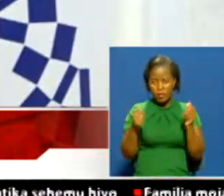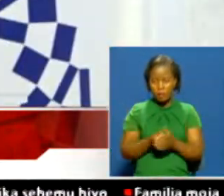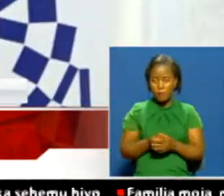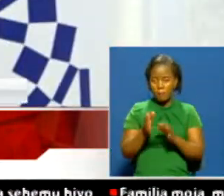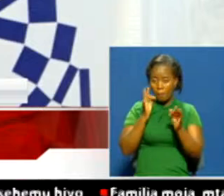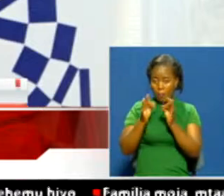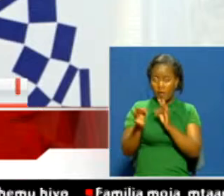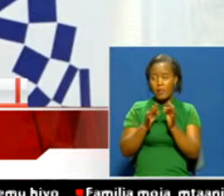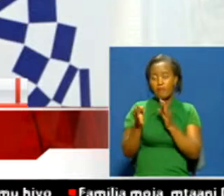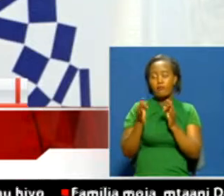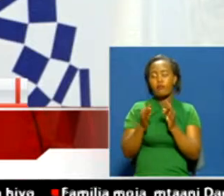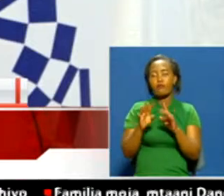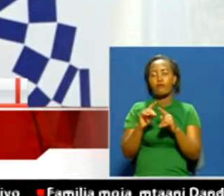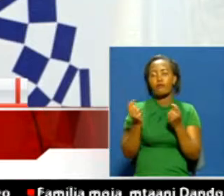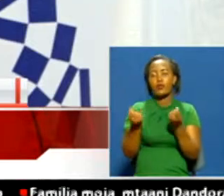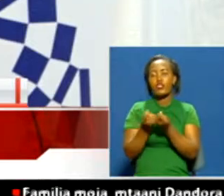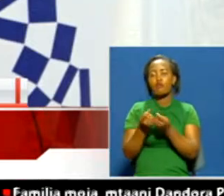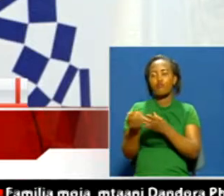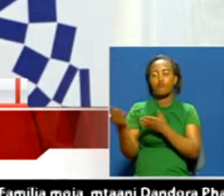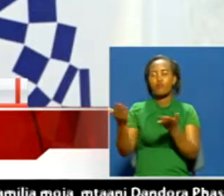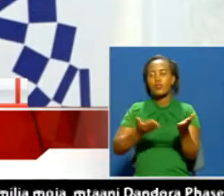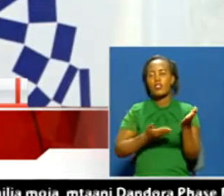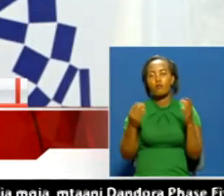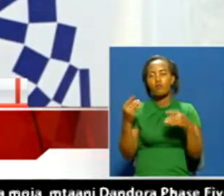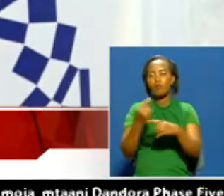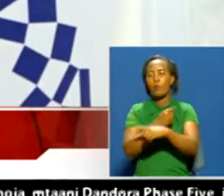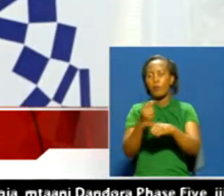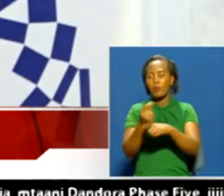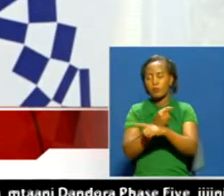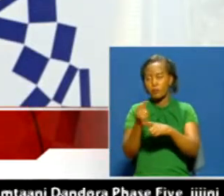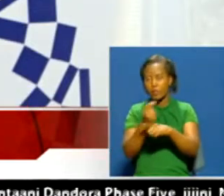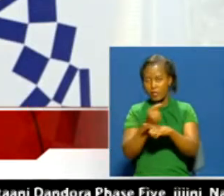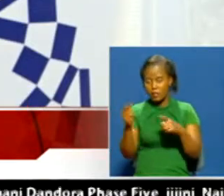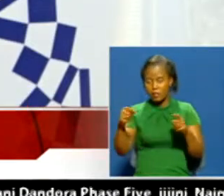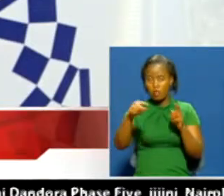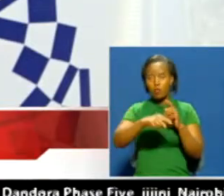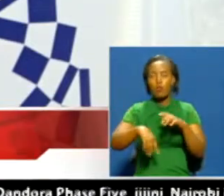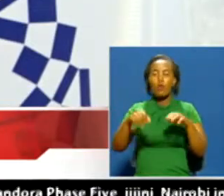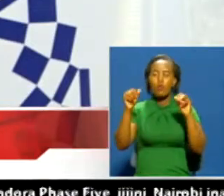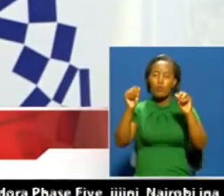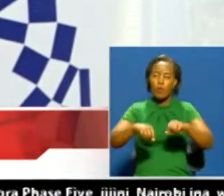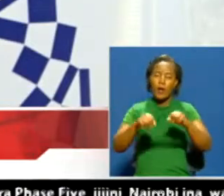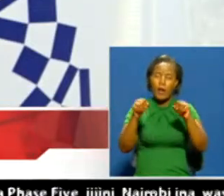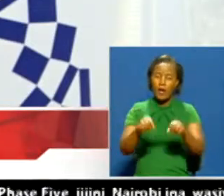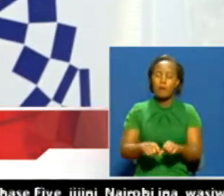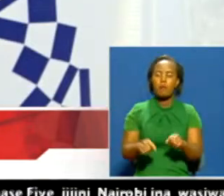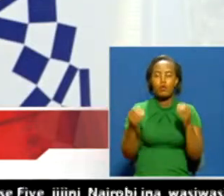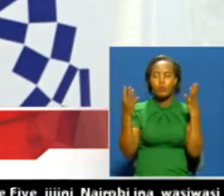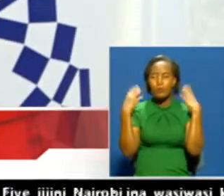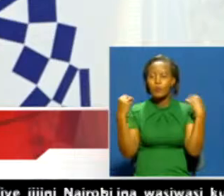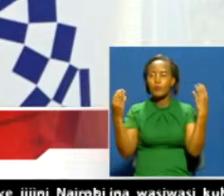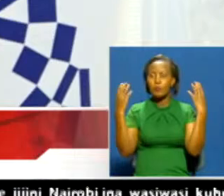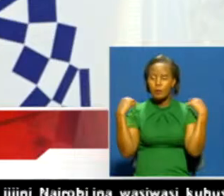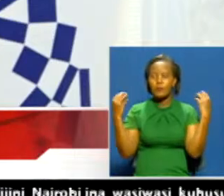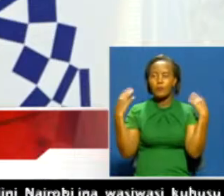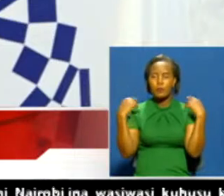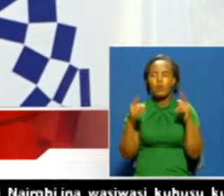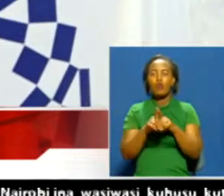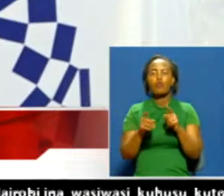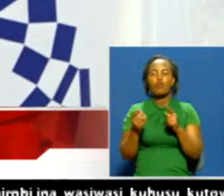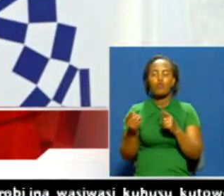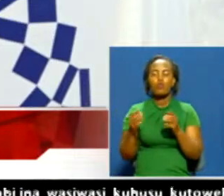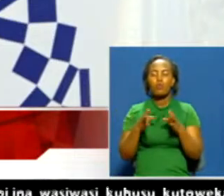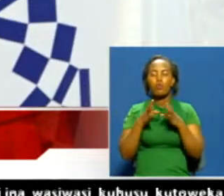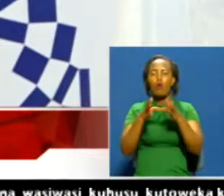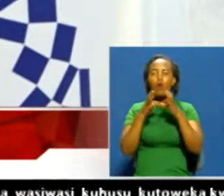Brazil, we were able to replan and bring the coaches to Nairobi